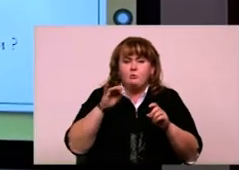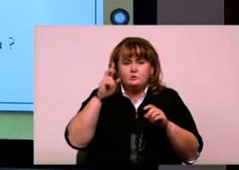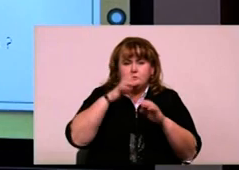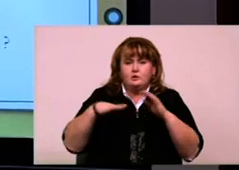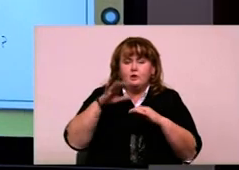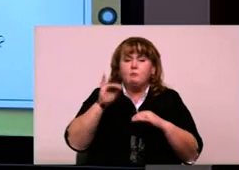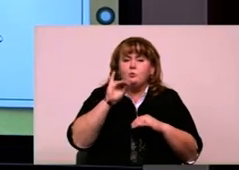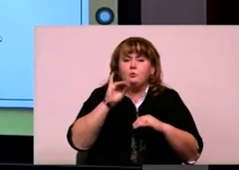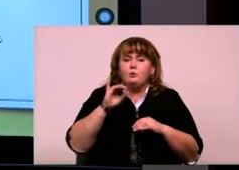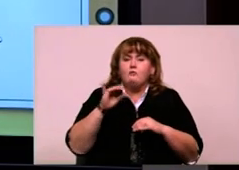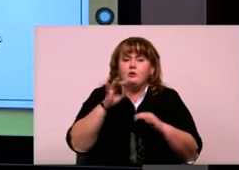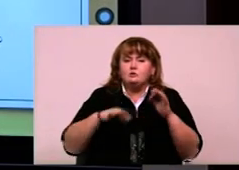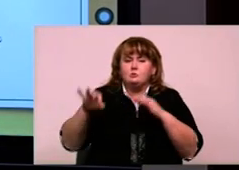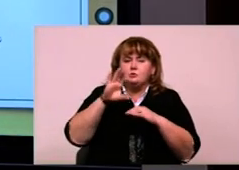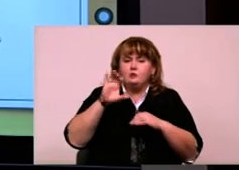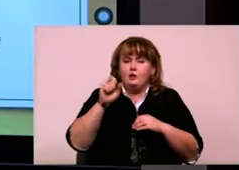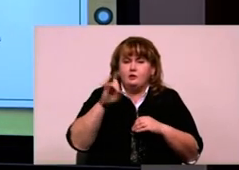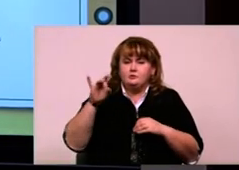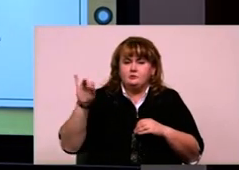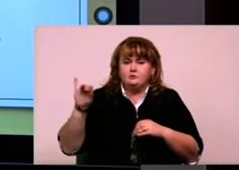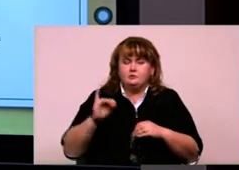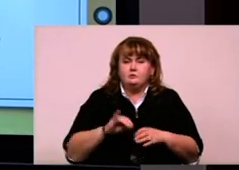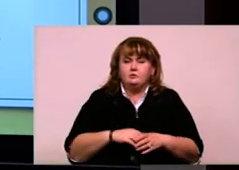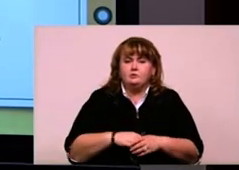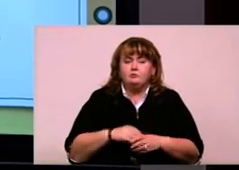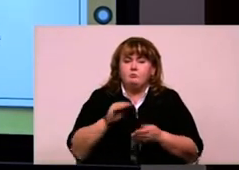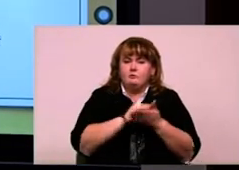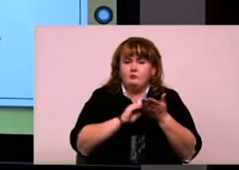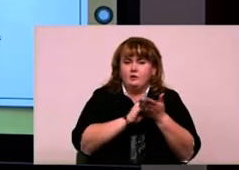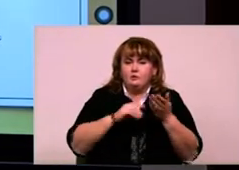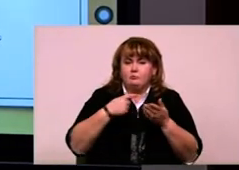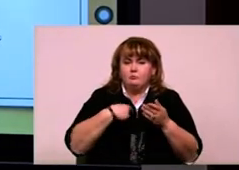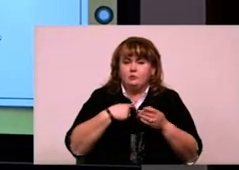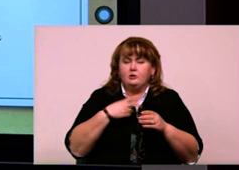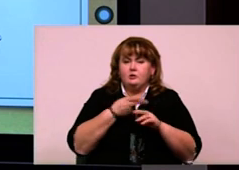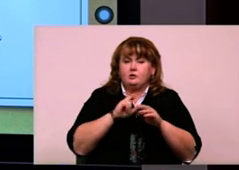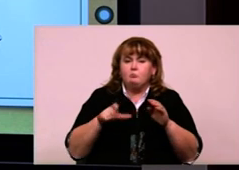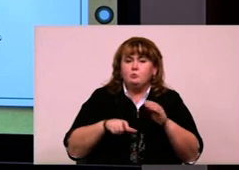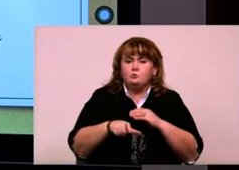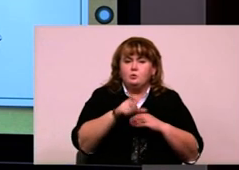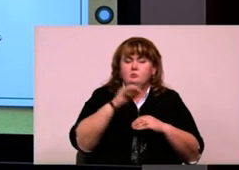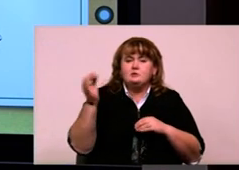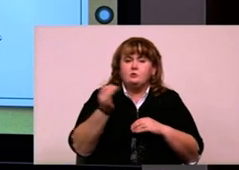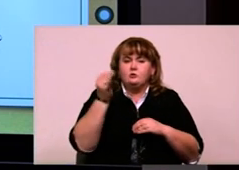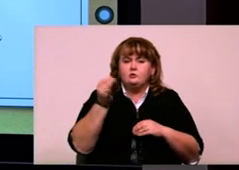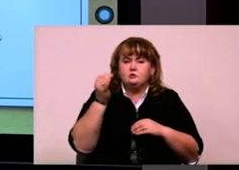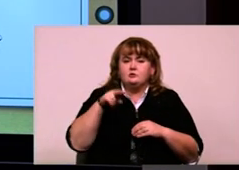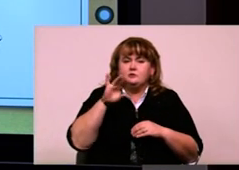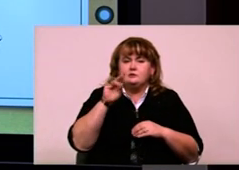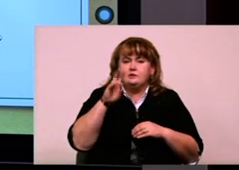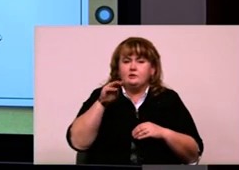странам Юго-Восточной Азии. А повторим мы это путем исторического